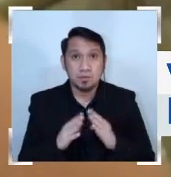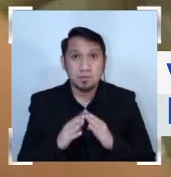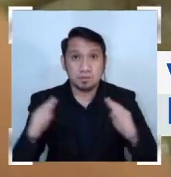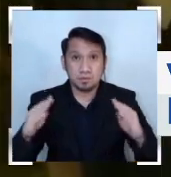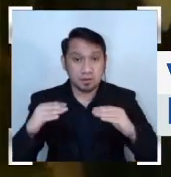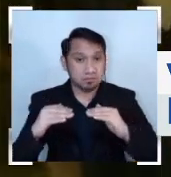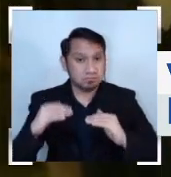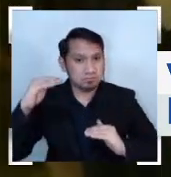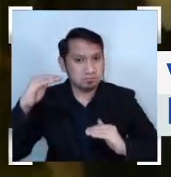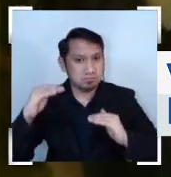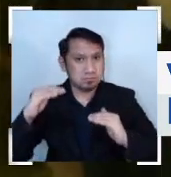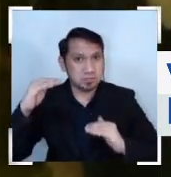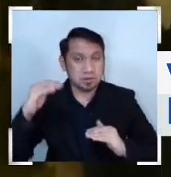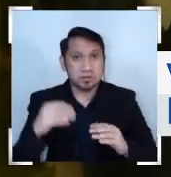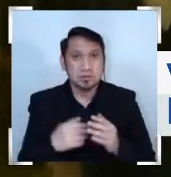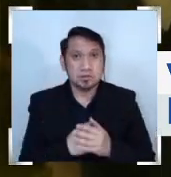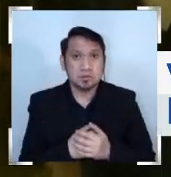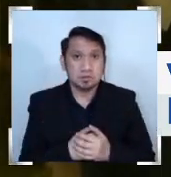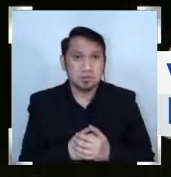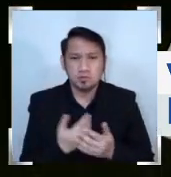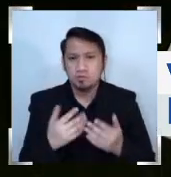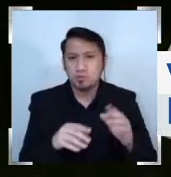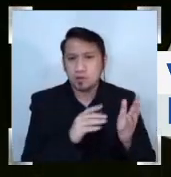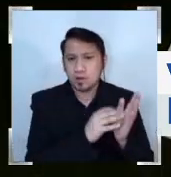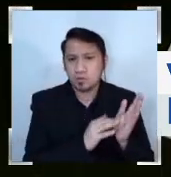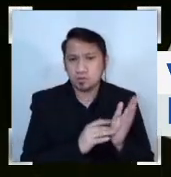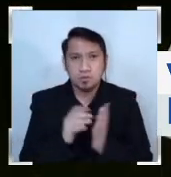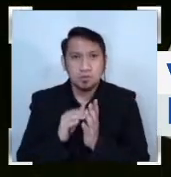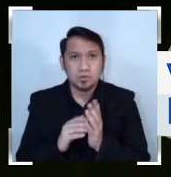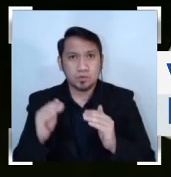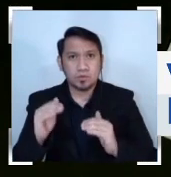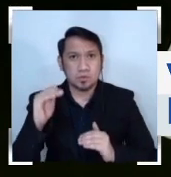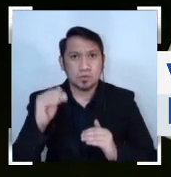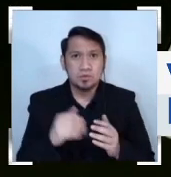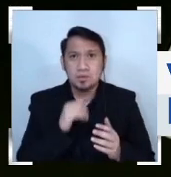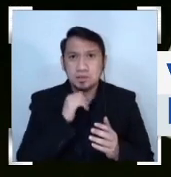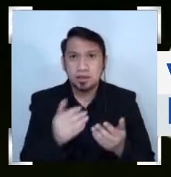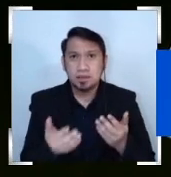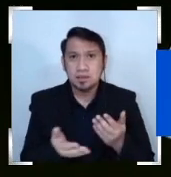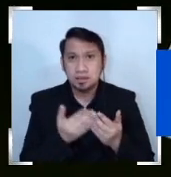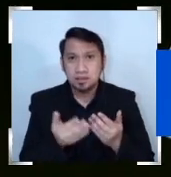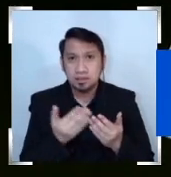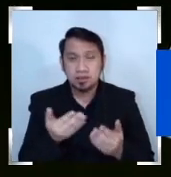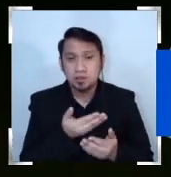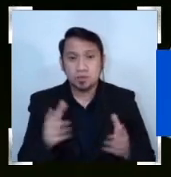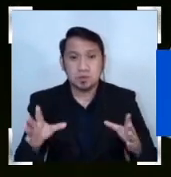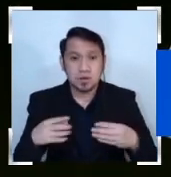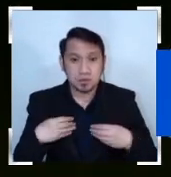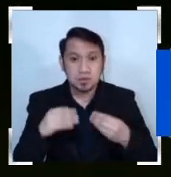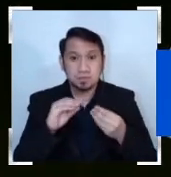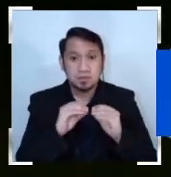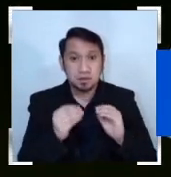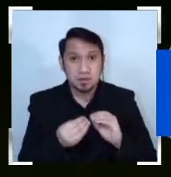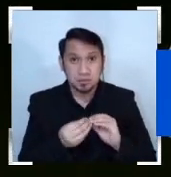Bongbong Marcos sa partial and official count ng COMELEC. Alam kong hindi madaling tanggapin sa inyo ang mga numerong lumalabas sa